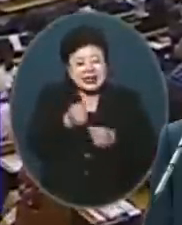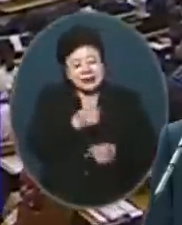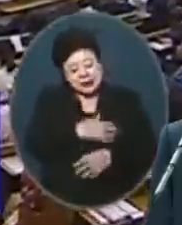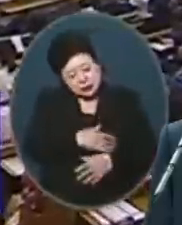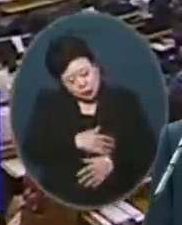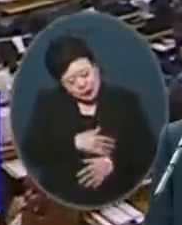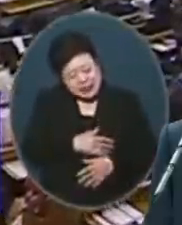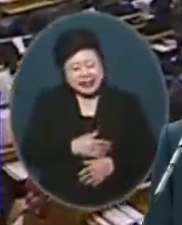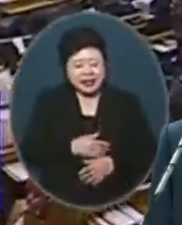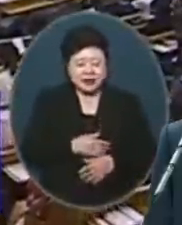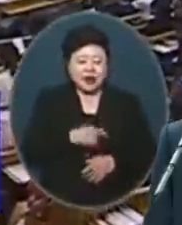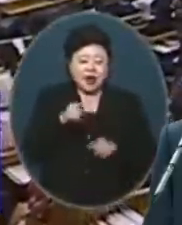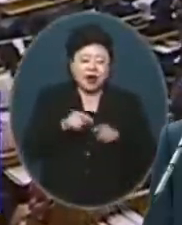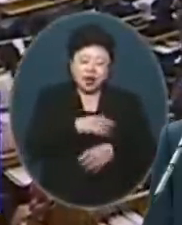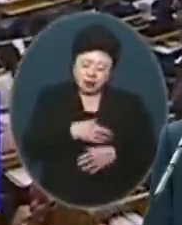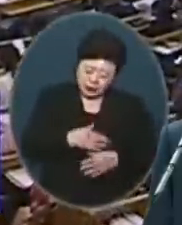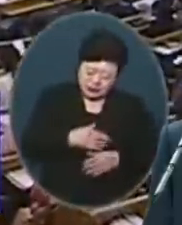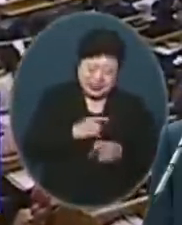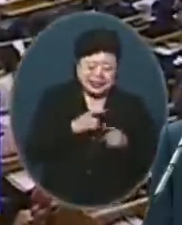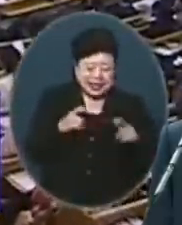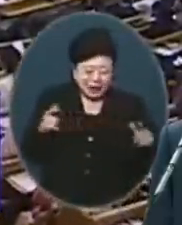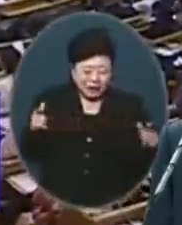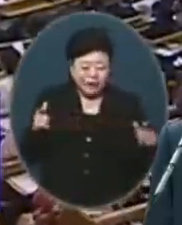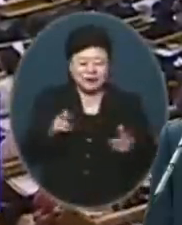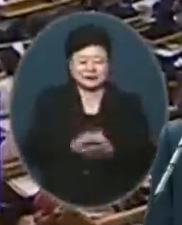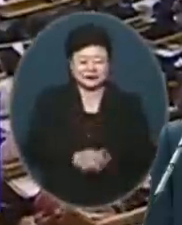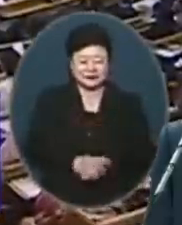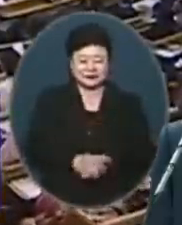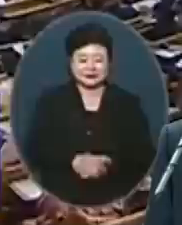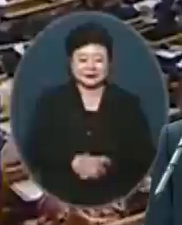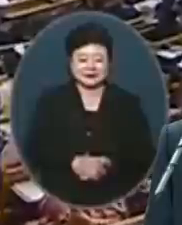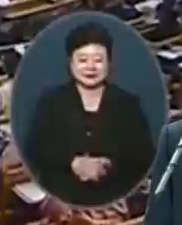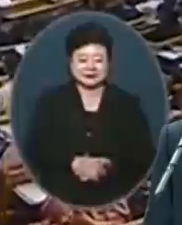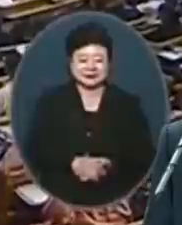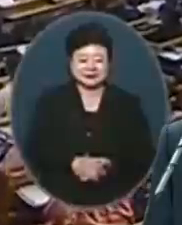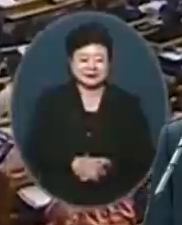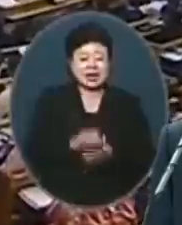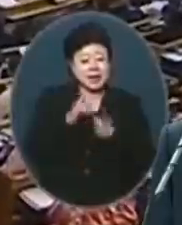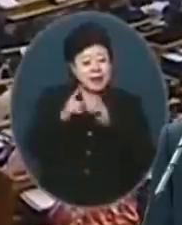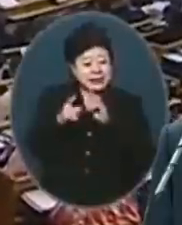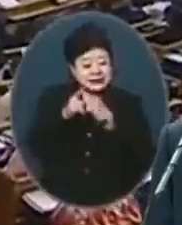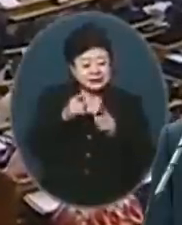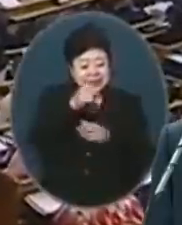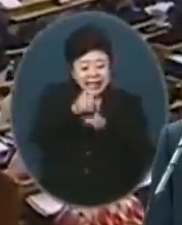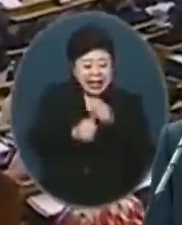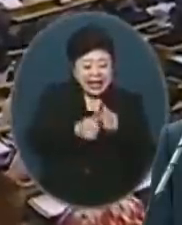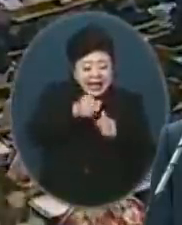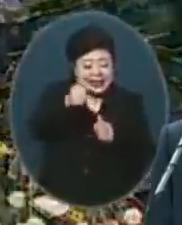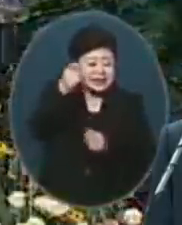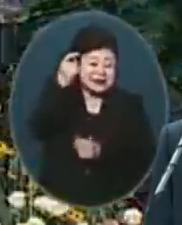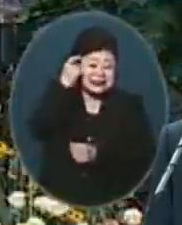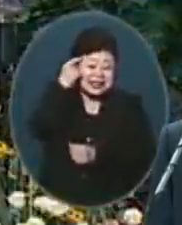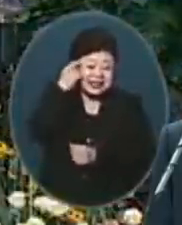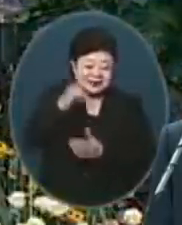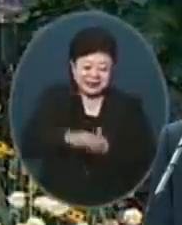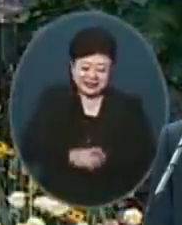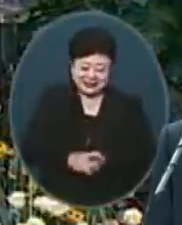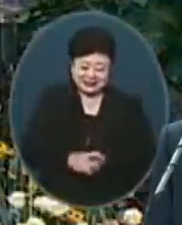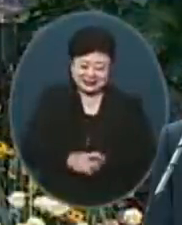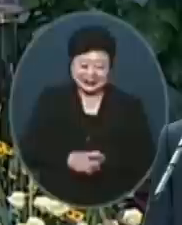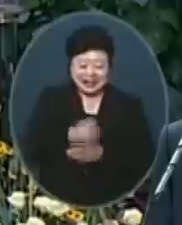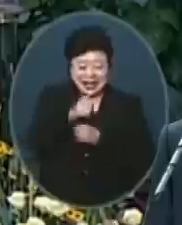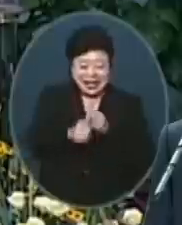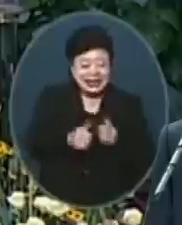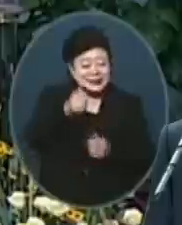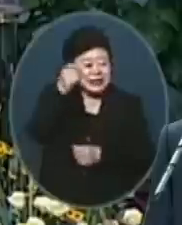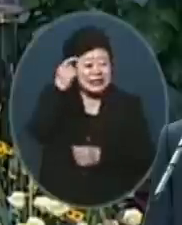아니하시고 걸어가도 피곤치 아니하리라. 이 말씀은 하나님의 생각입니다.